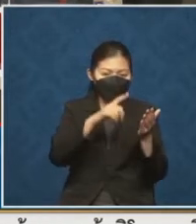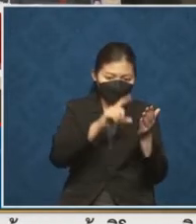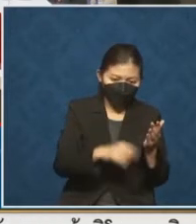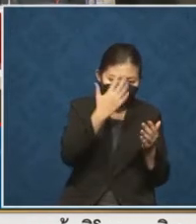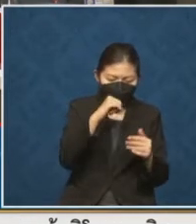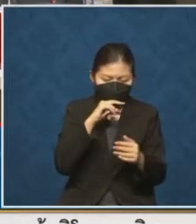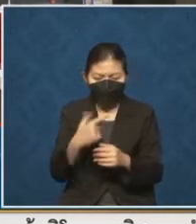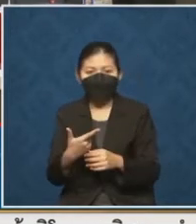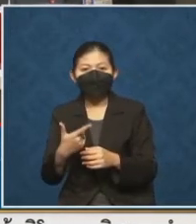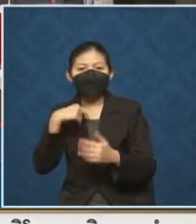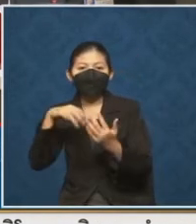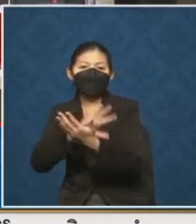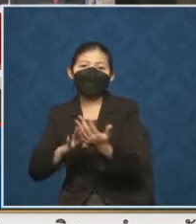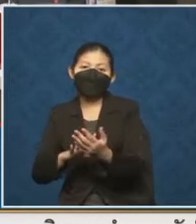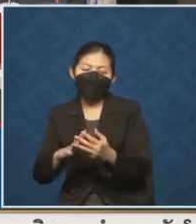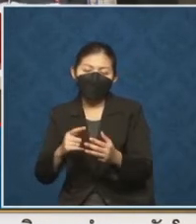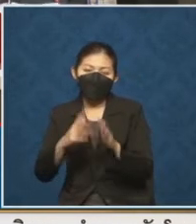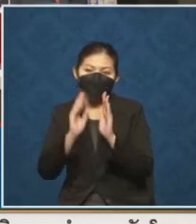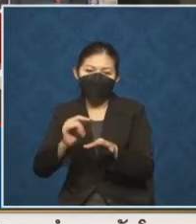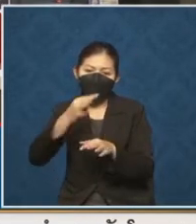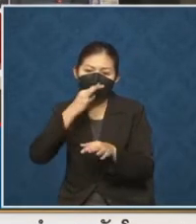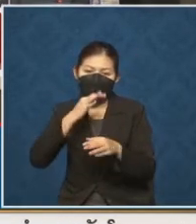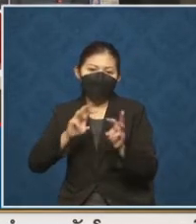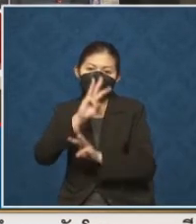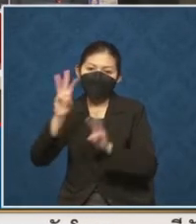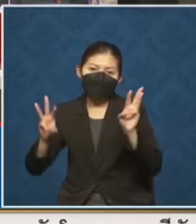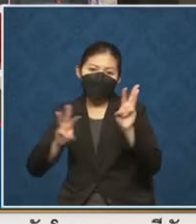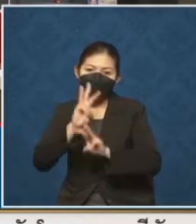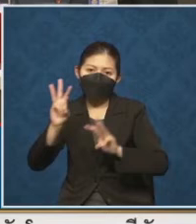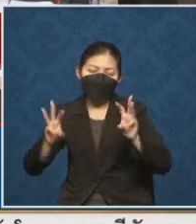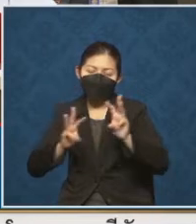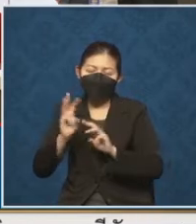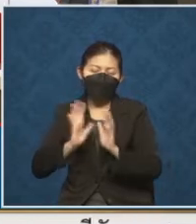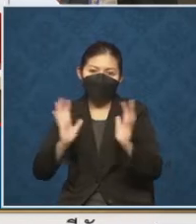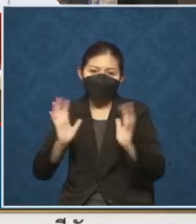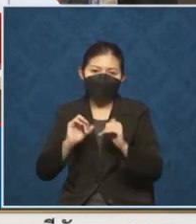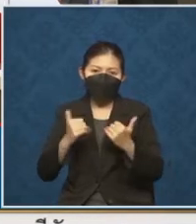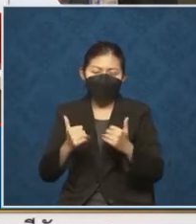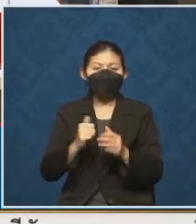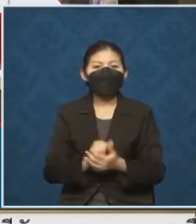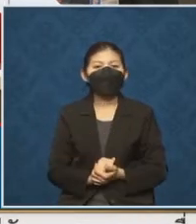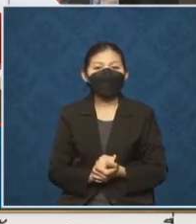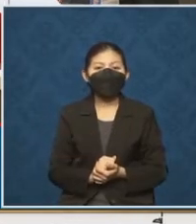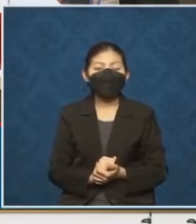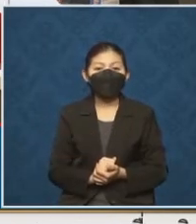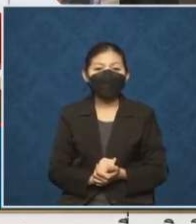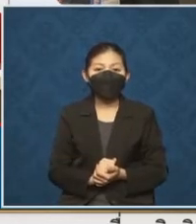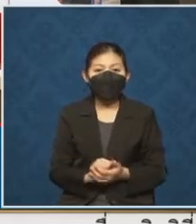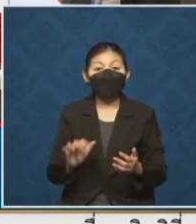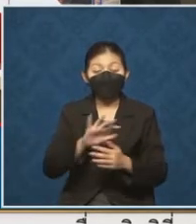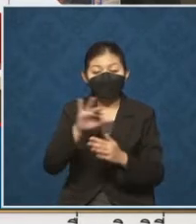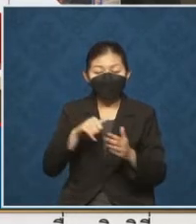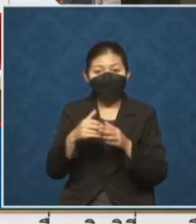ไม่มีเงินเราเดินฝื่นเฟ้อเงินฝืดก็ธรรมดาพรุ่งนี้ก็จะลงรายละเอียดให้ในแต่ละท่านไป